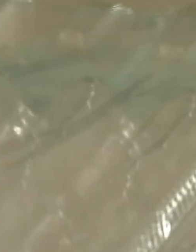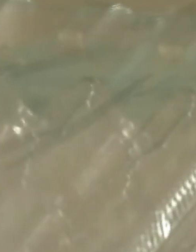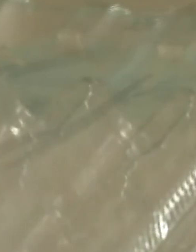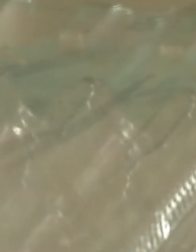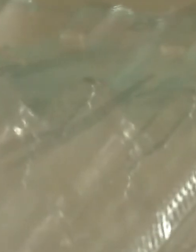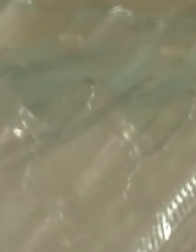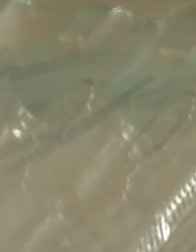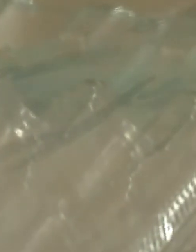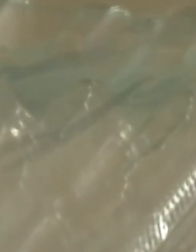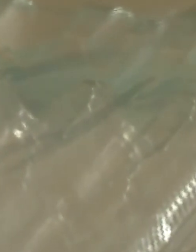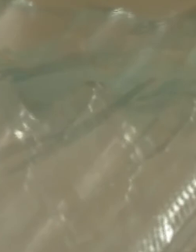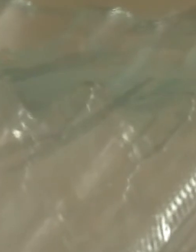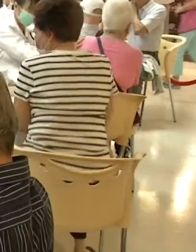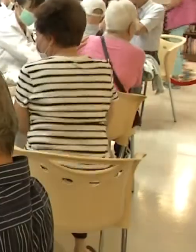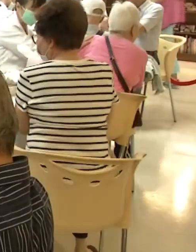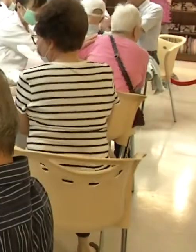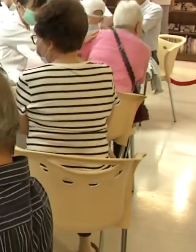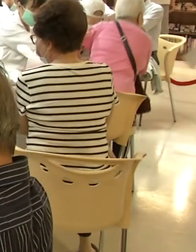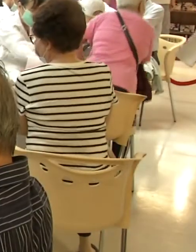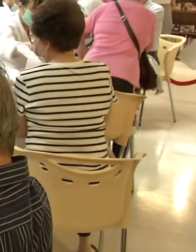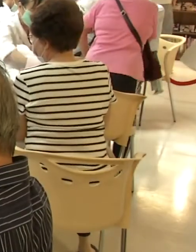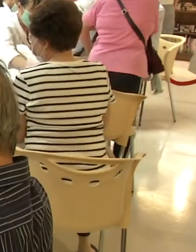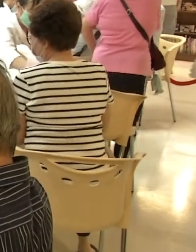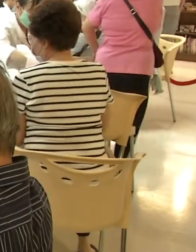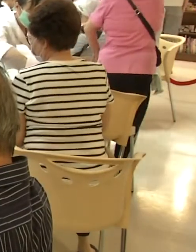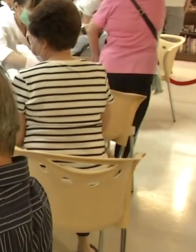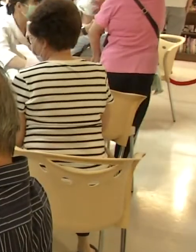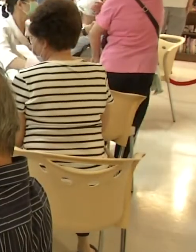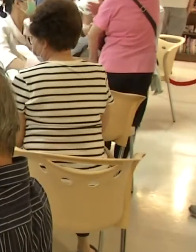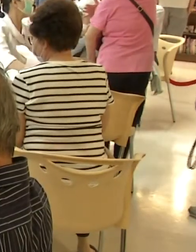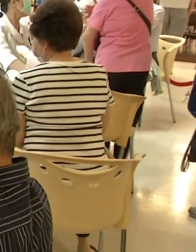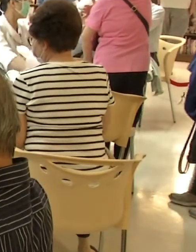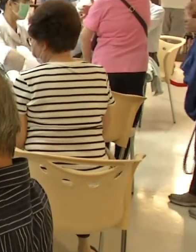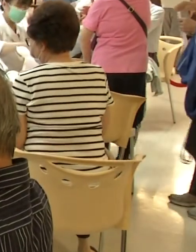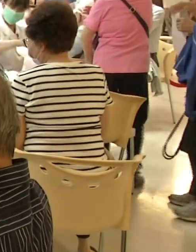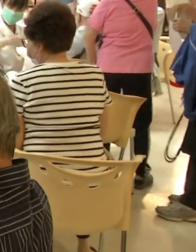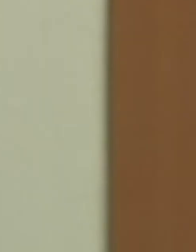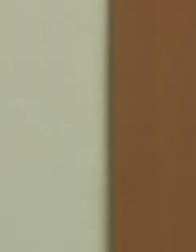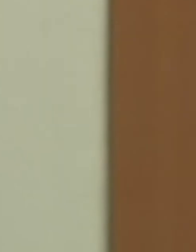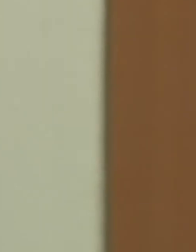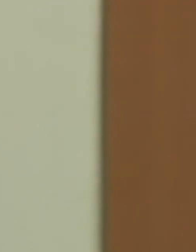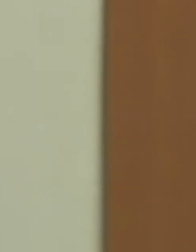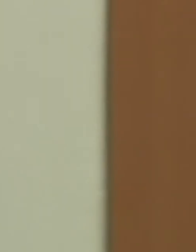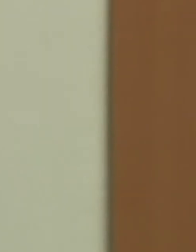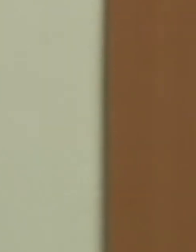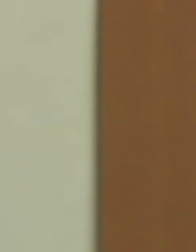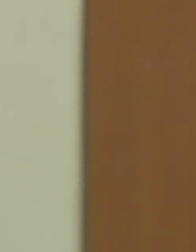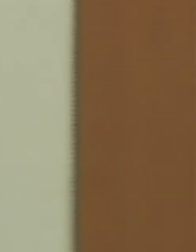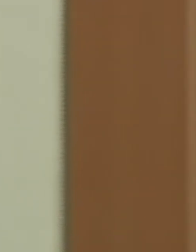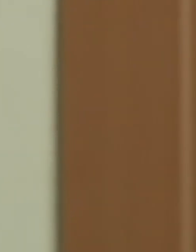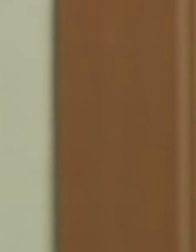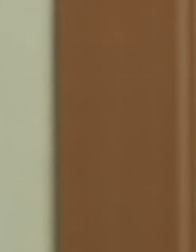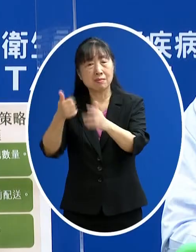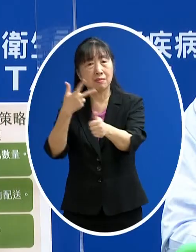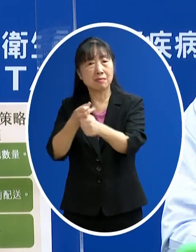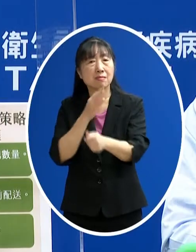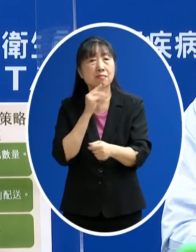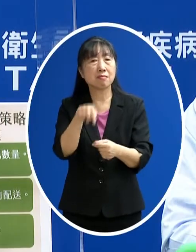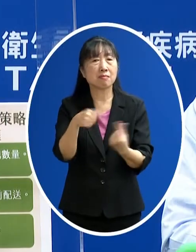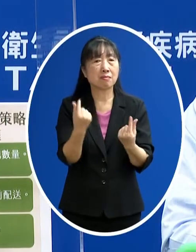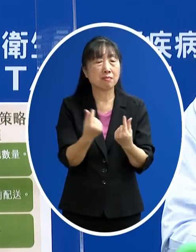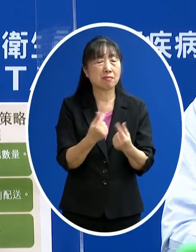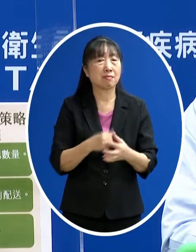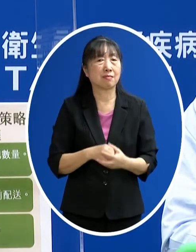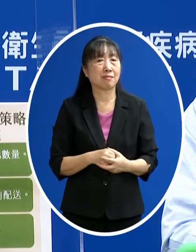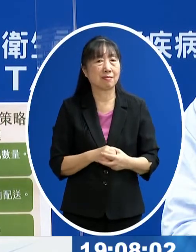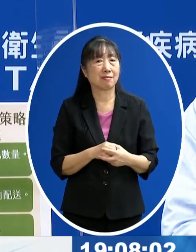风险，15号开打不会限定居住地与户籍地，有些县市更专门出动机动接种队。 机